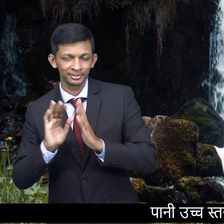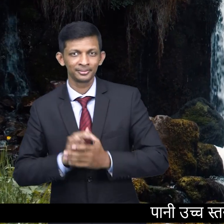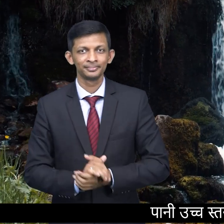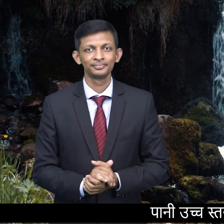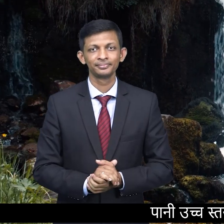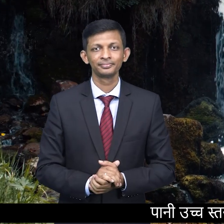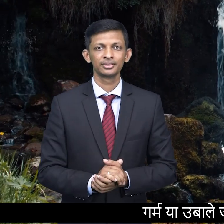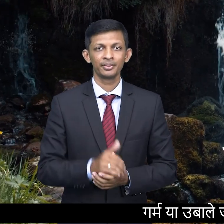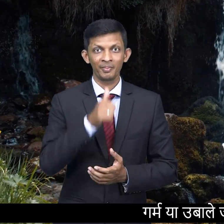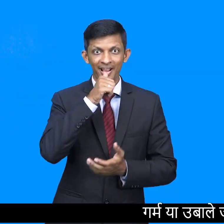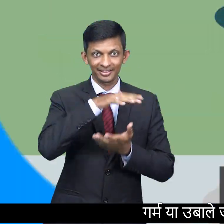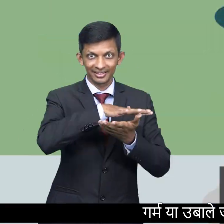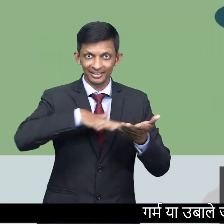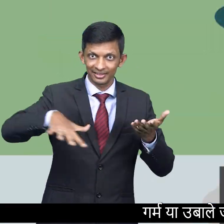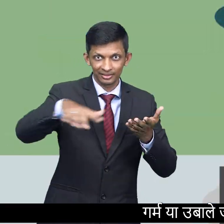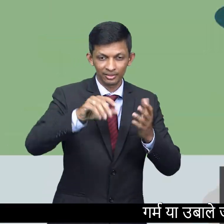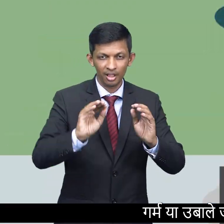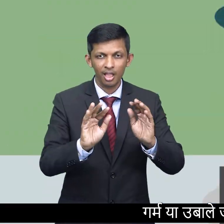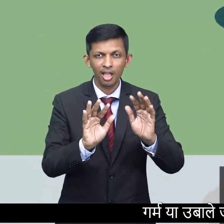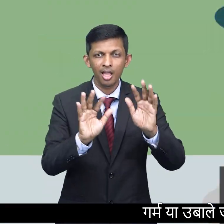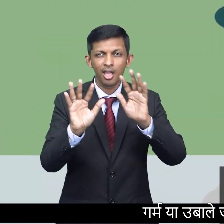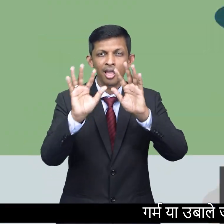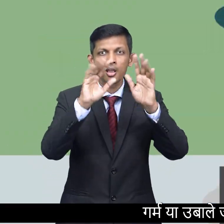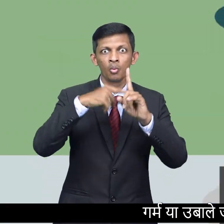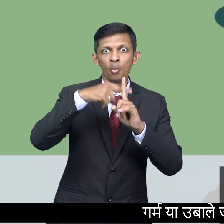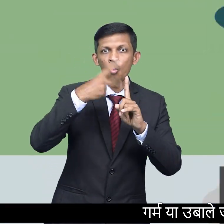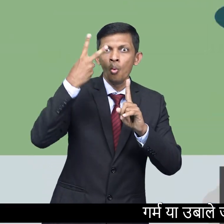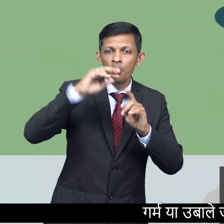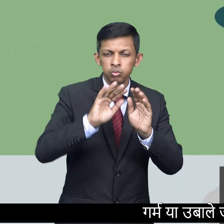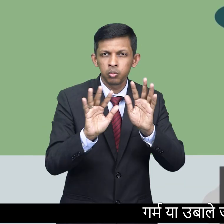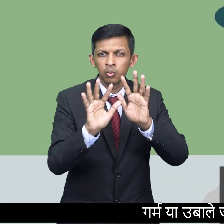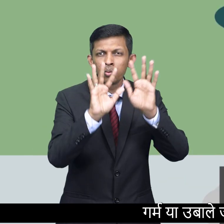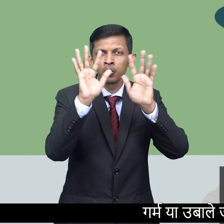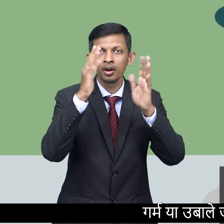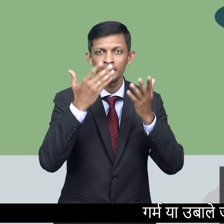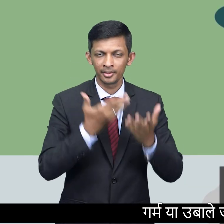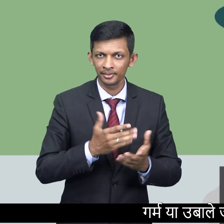ओर बहता है। गर्म या उबाले जाने पर पानी वाष्पित हो जाता है।